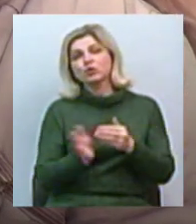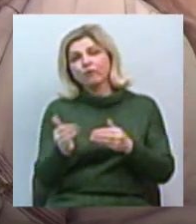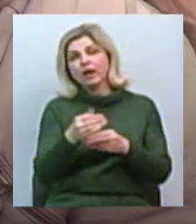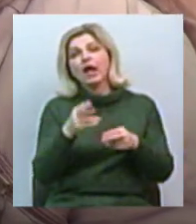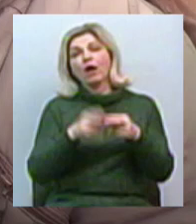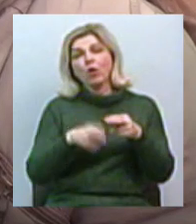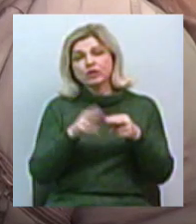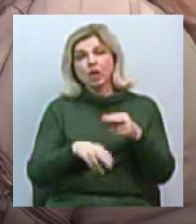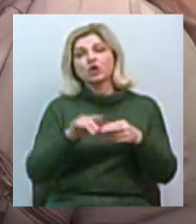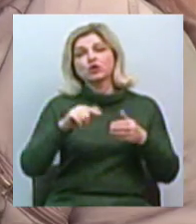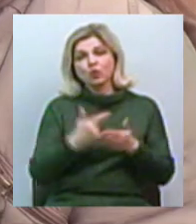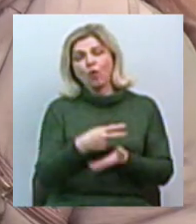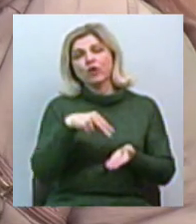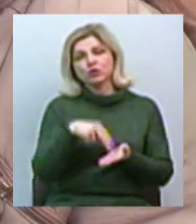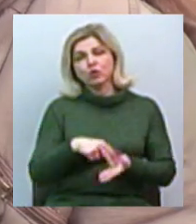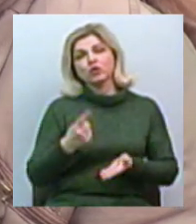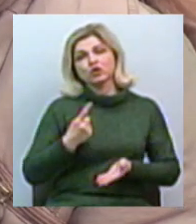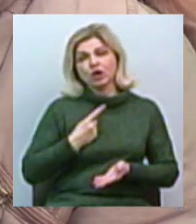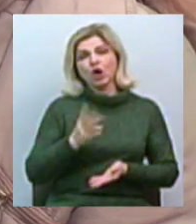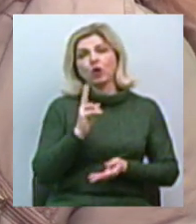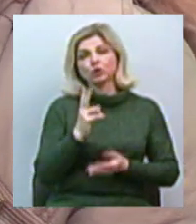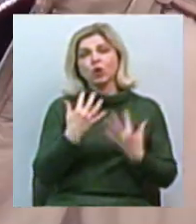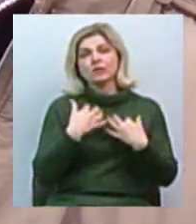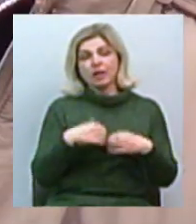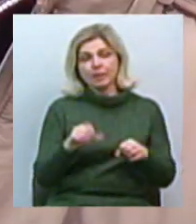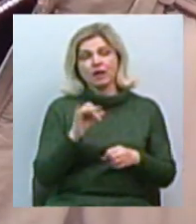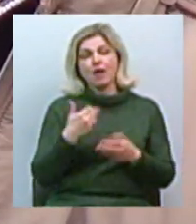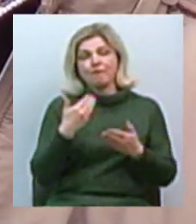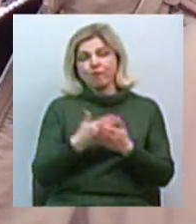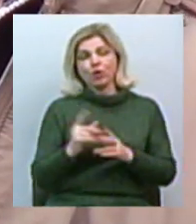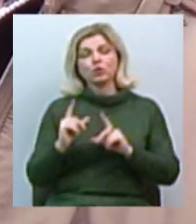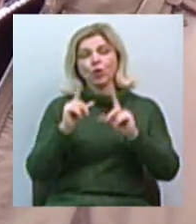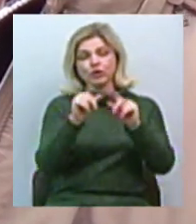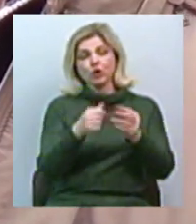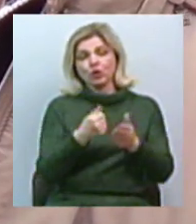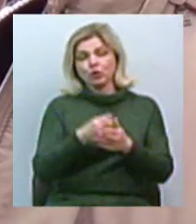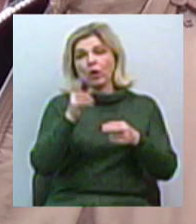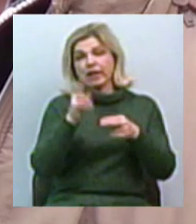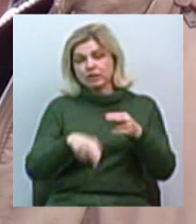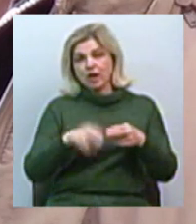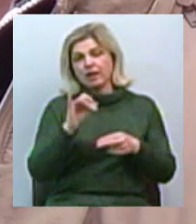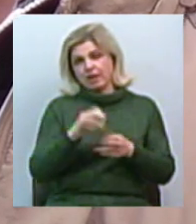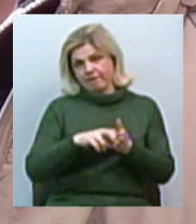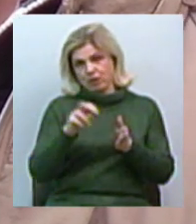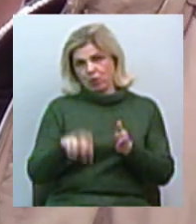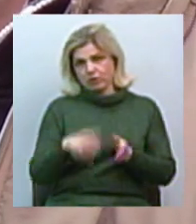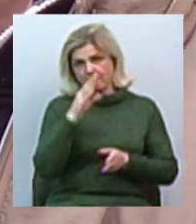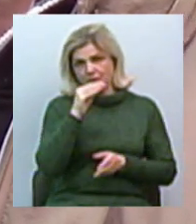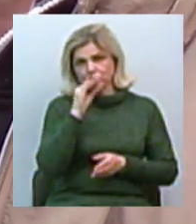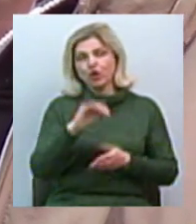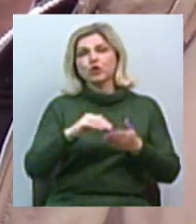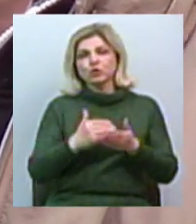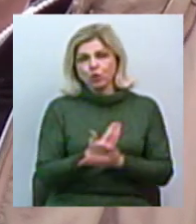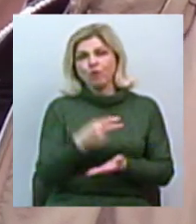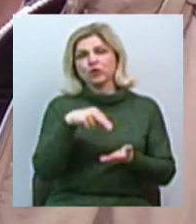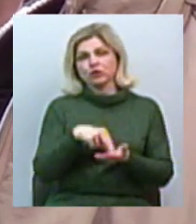Кінцеву. Знову ж таки стоїмо, чекаємо, поки хтось нас забере. І ось доїжджаємо до Кінцевої, виходимо з маршрутки. І знову